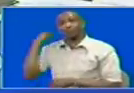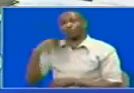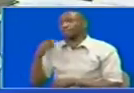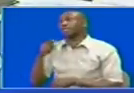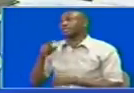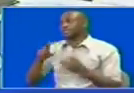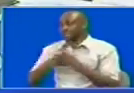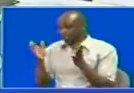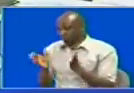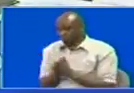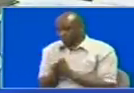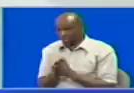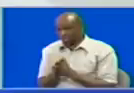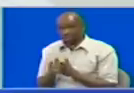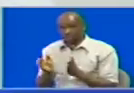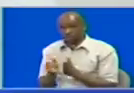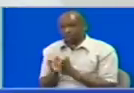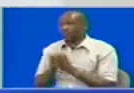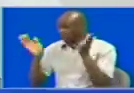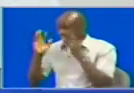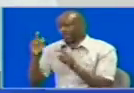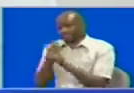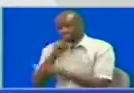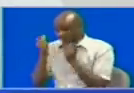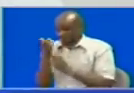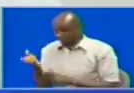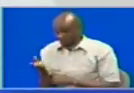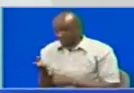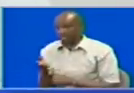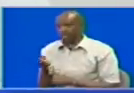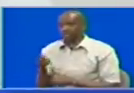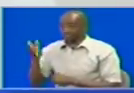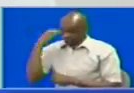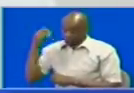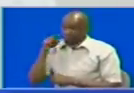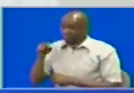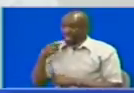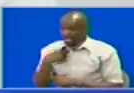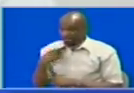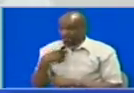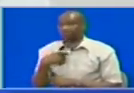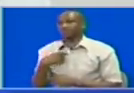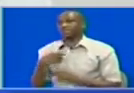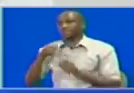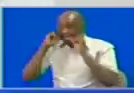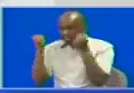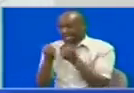mwanzo nilianzia Kaloleni nikacheza na Kaloleni Welfare. Naam. Hiyo ilikuwa hiyo sasa ndio kama hiyo Super League ya sasa.